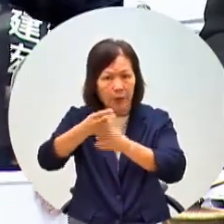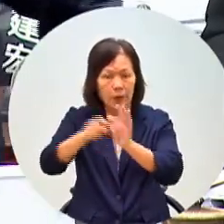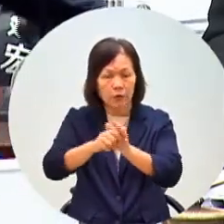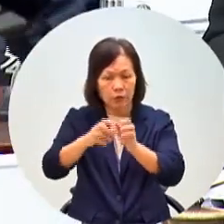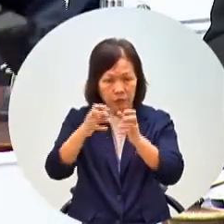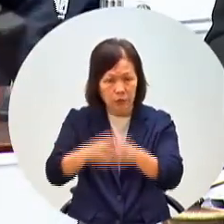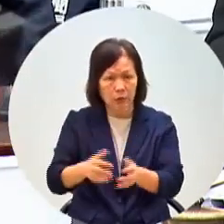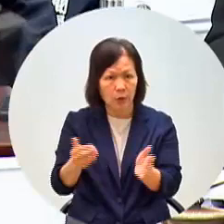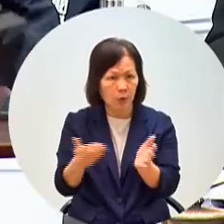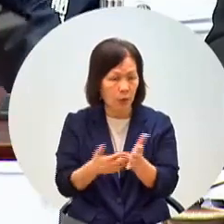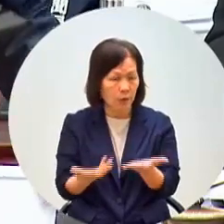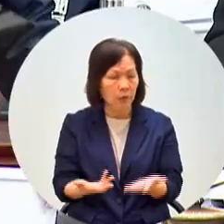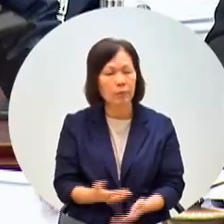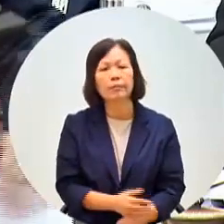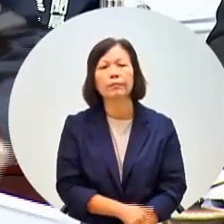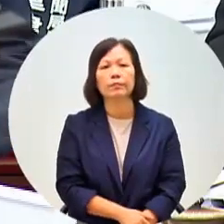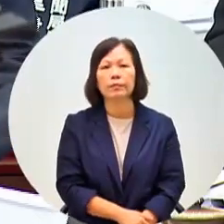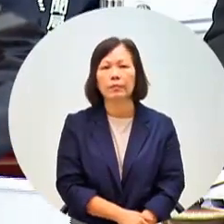完成吗？